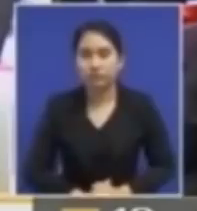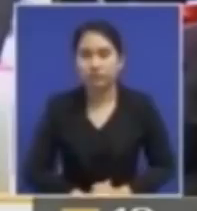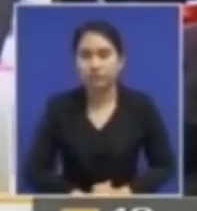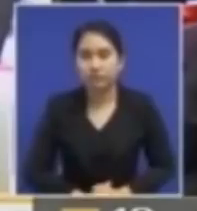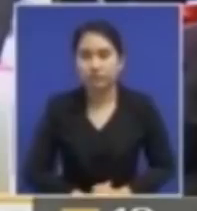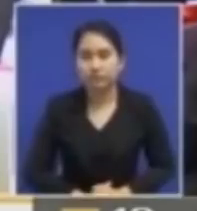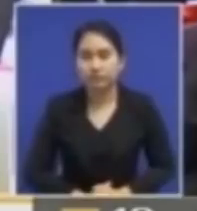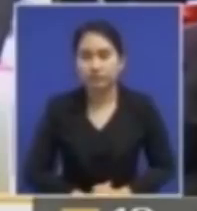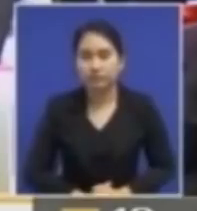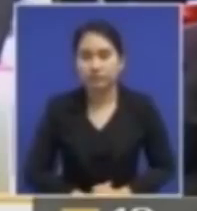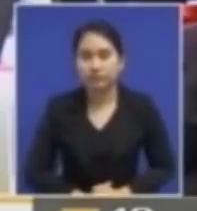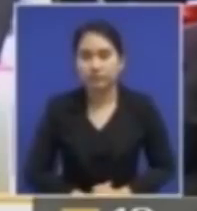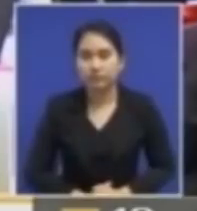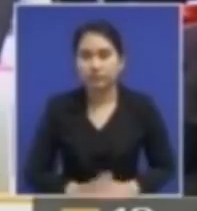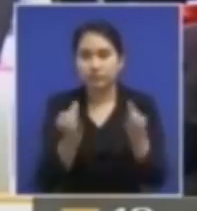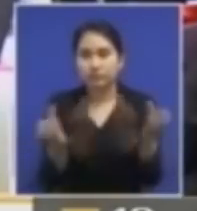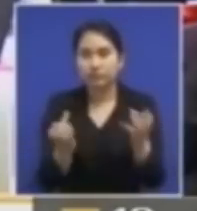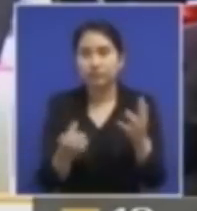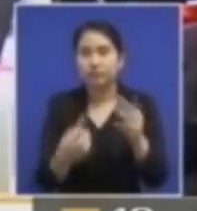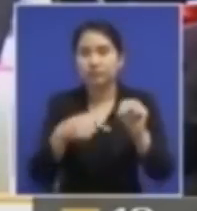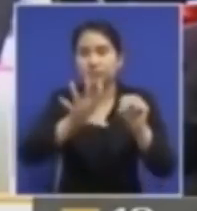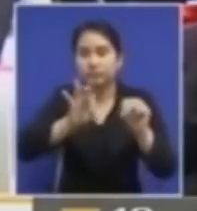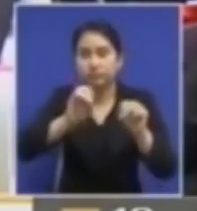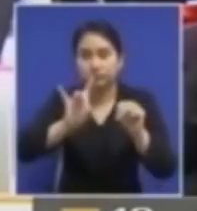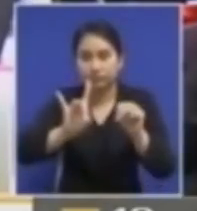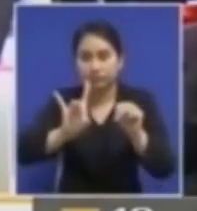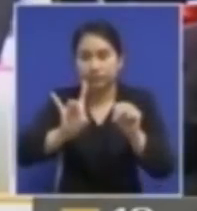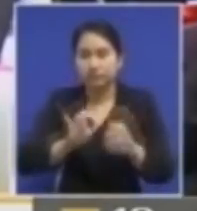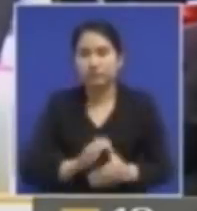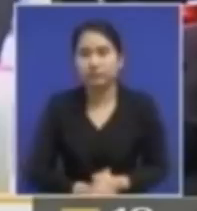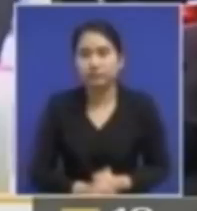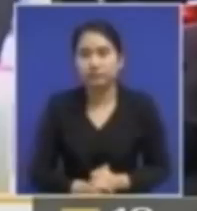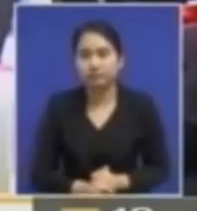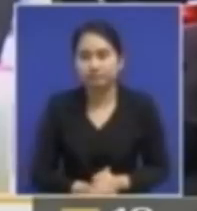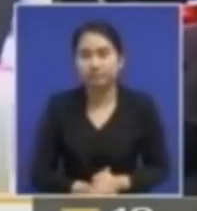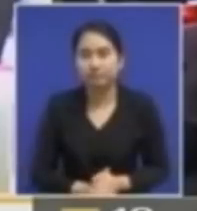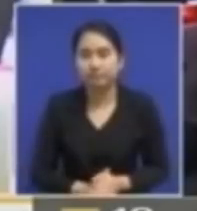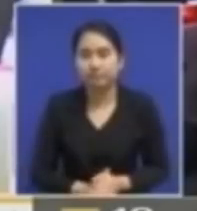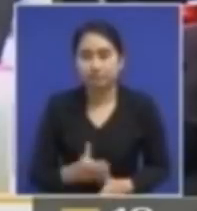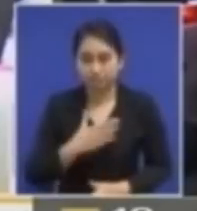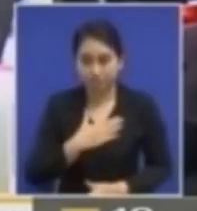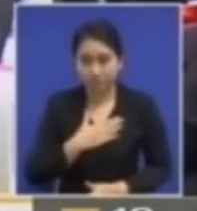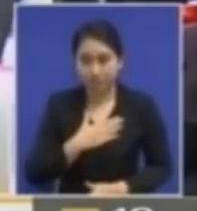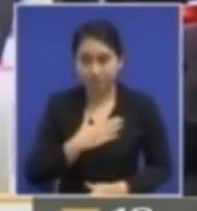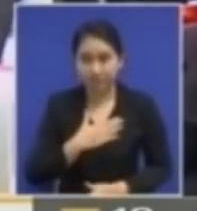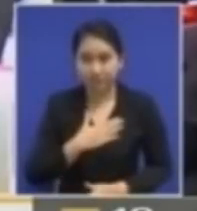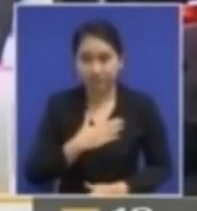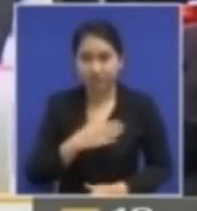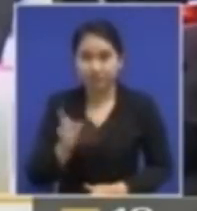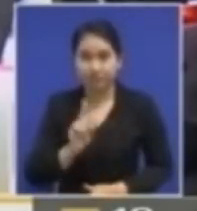ประกอบกับรัฐธรรมนูญมาตรา98วงเล็บ15ซึ่งต่างฝ่ายต่างให้เหตุผลไปผมยังเชื่อมั่นและยืนยัน